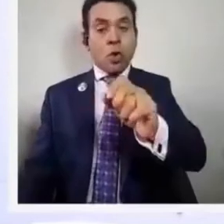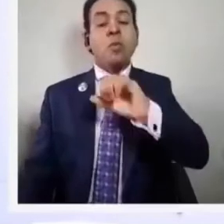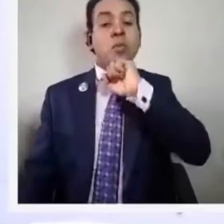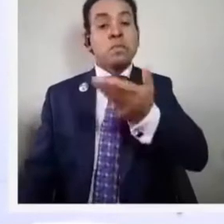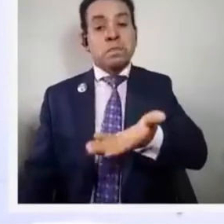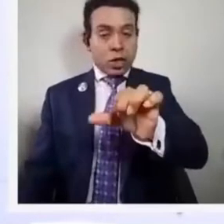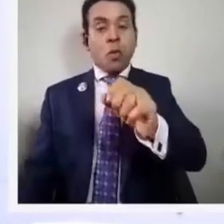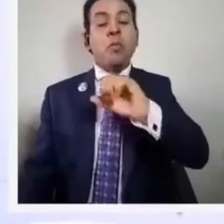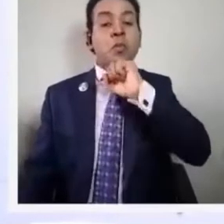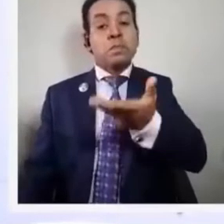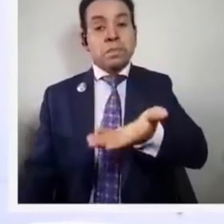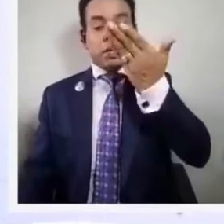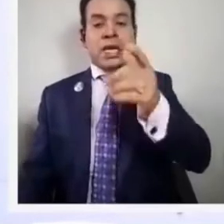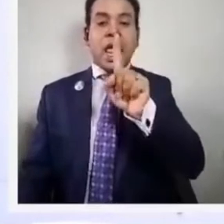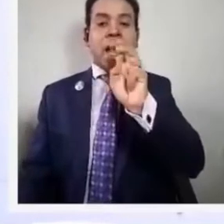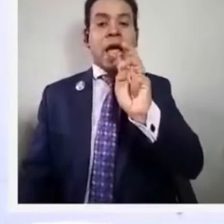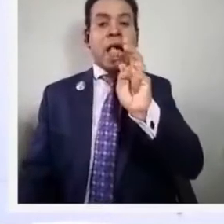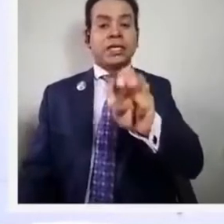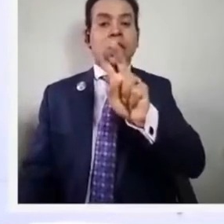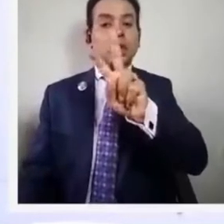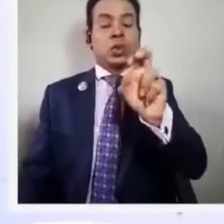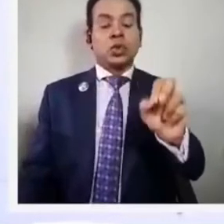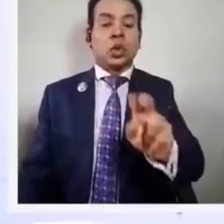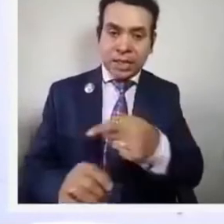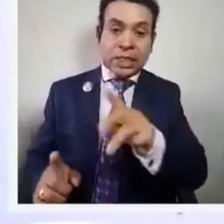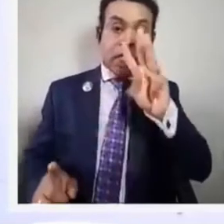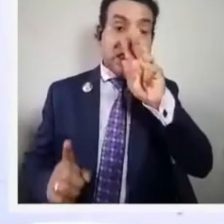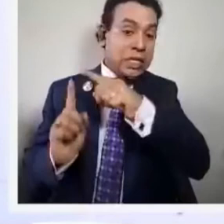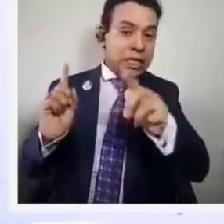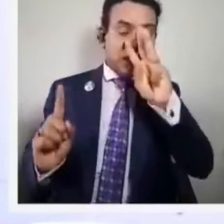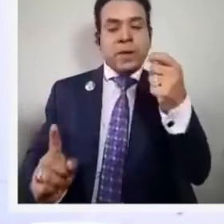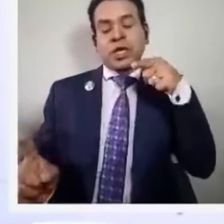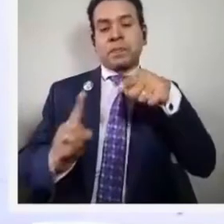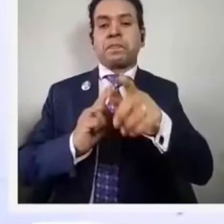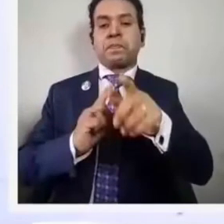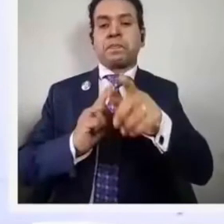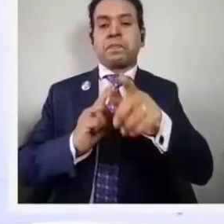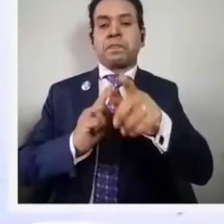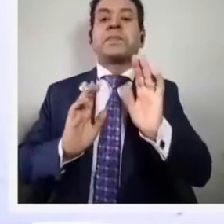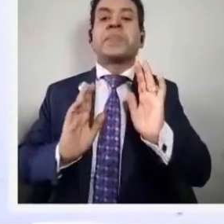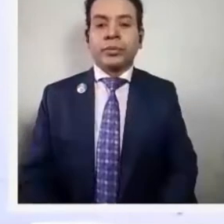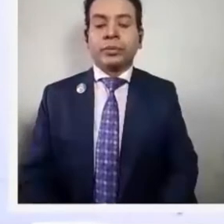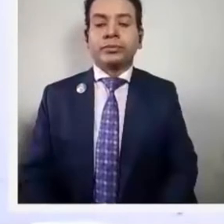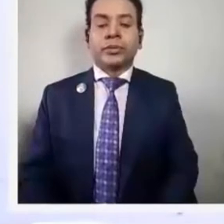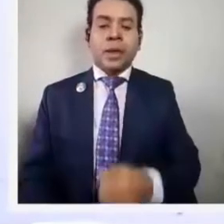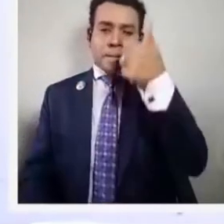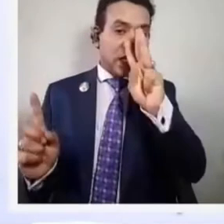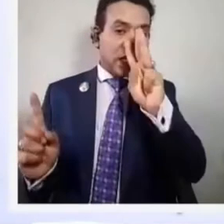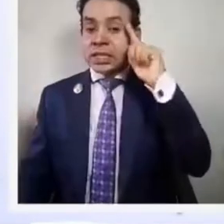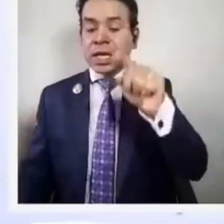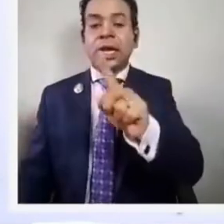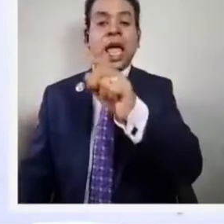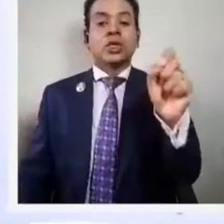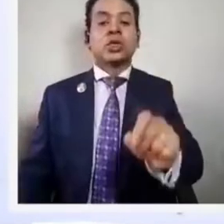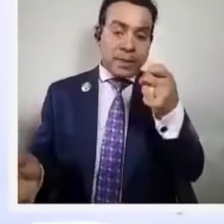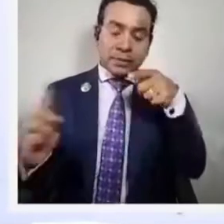213,254 জন। মোট মারা গিয়েছে 2,751 জন। ব্রিফিং এ জানানো হয়েছে গত 24 ঘন্টায়